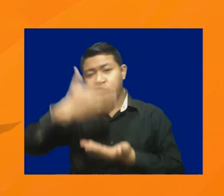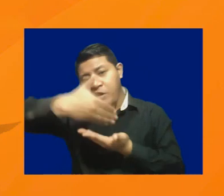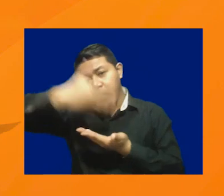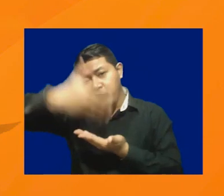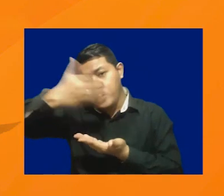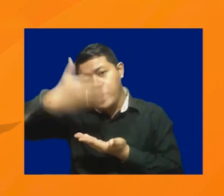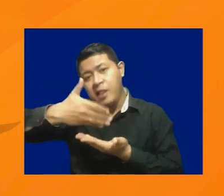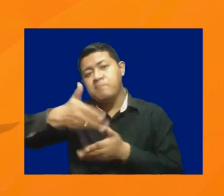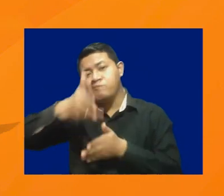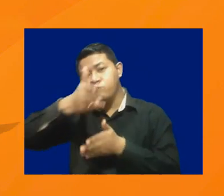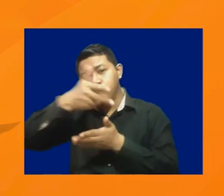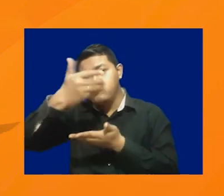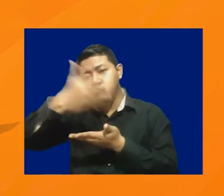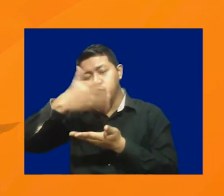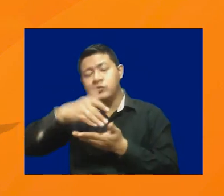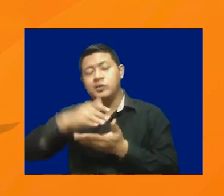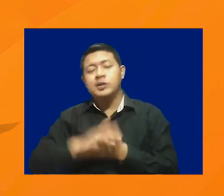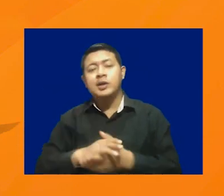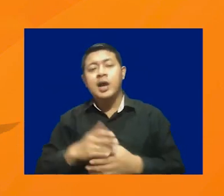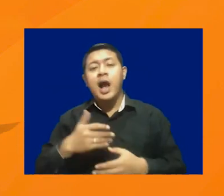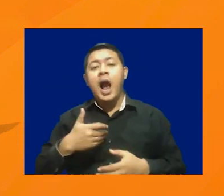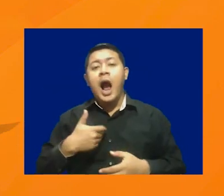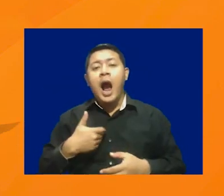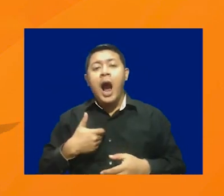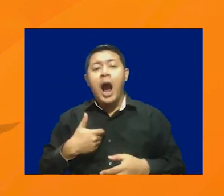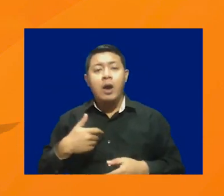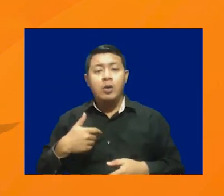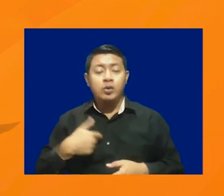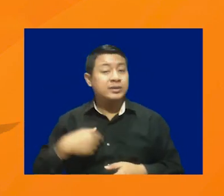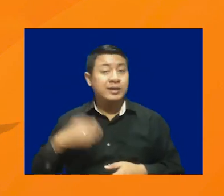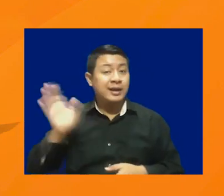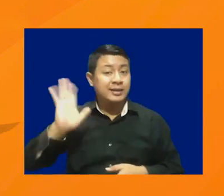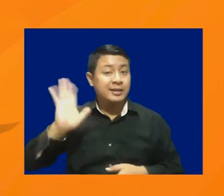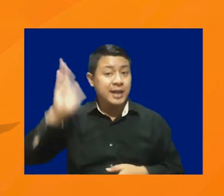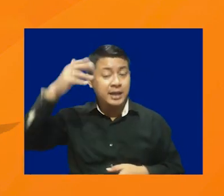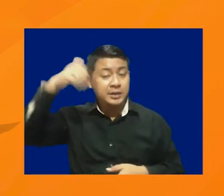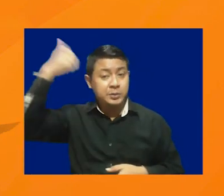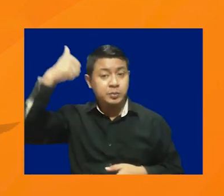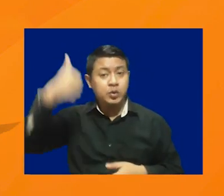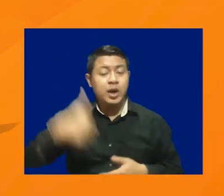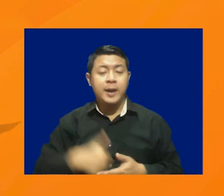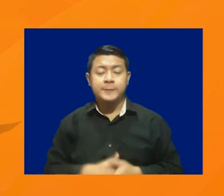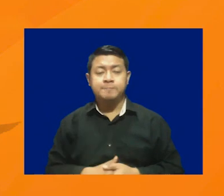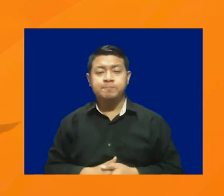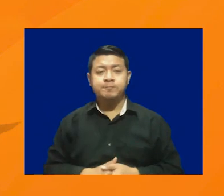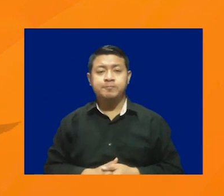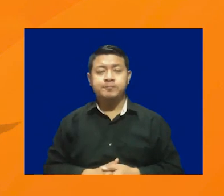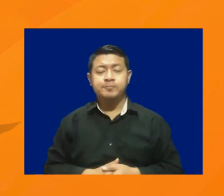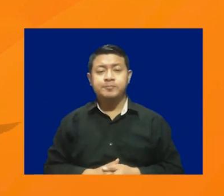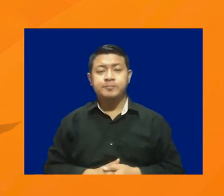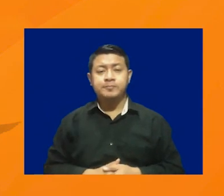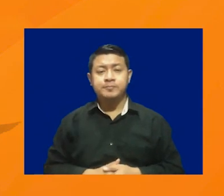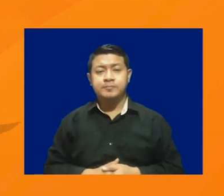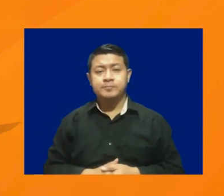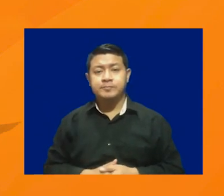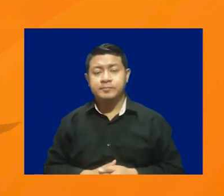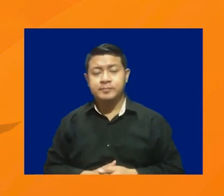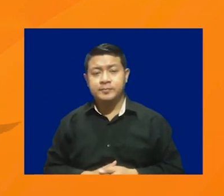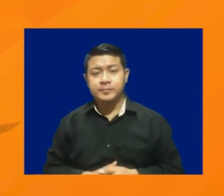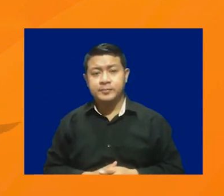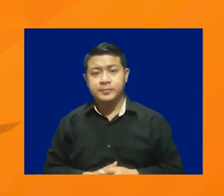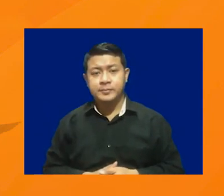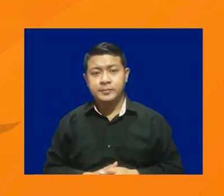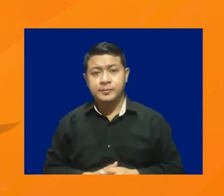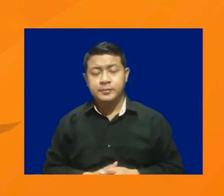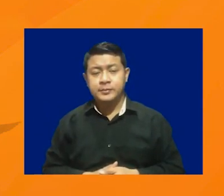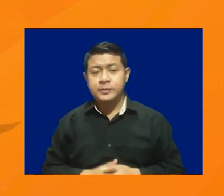tayangan-tayangan, dan kita akan berefleksi lebih dalam lagi. Aku yang tidak sempurna.